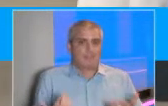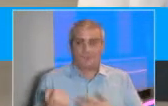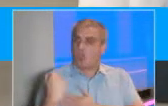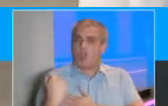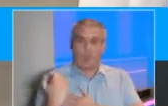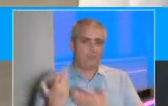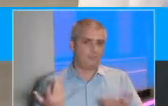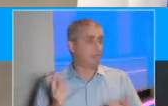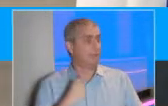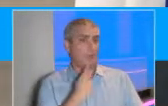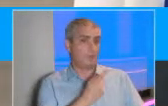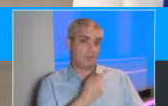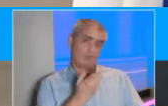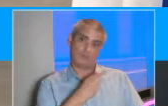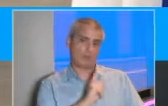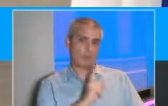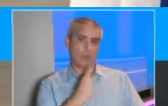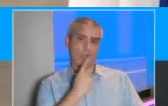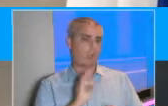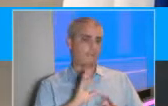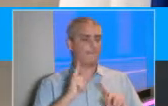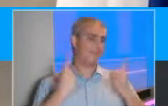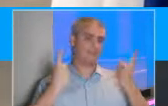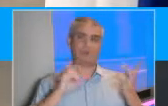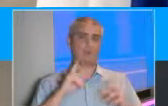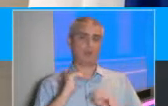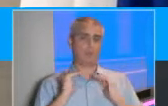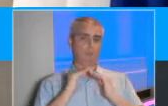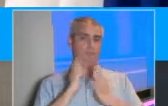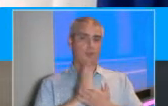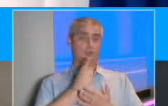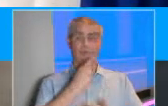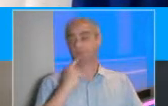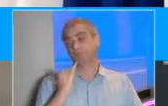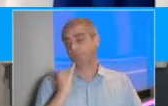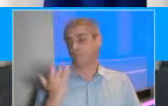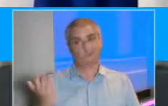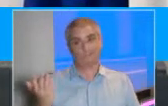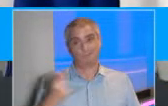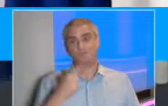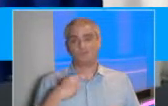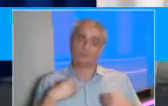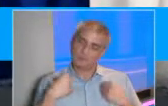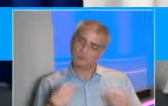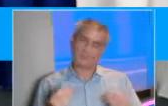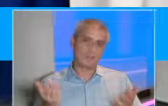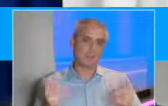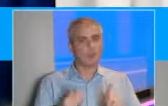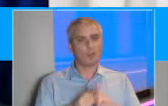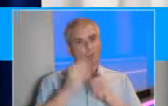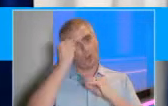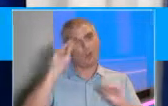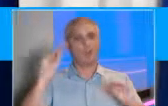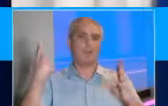או כלי. כן, צריך גם לומר יובל שהוא לא אמר מה יקרה אם הם לא יעמדו באולטימטום כחול הליכוד. נכון, הוא נתן בעצם איזושהי